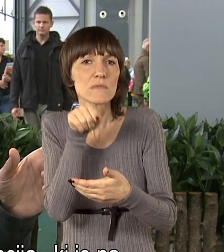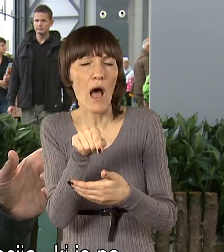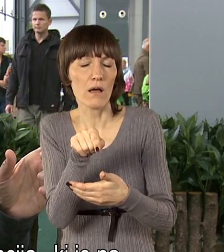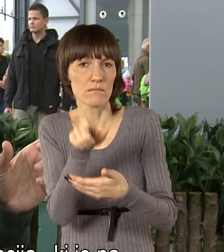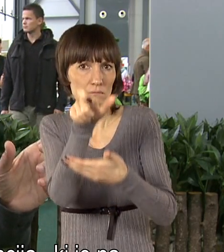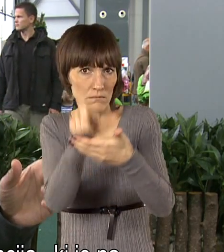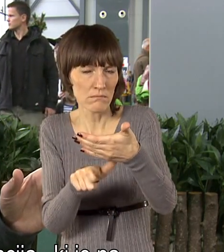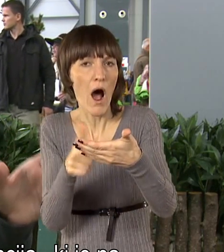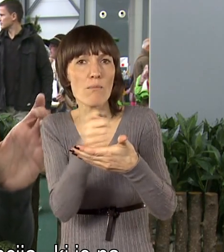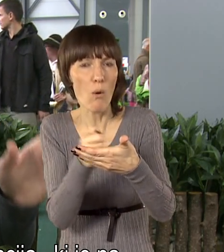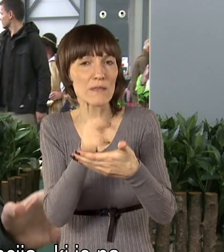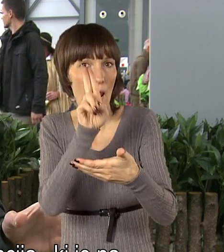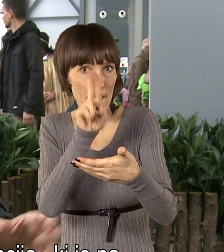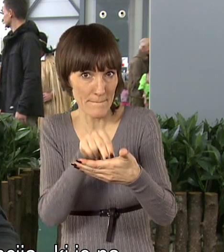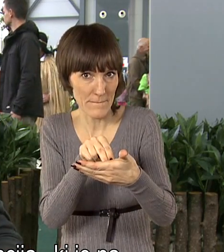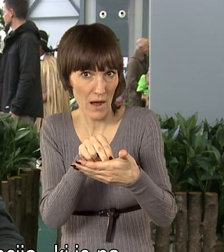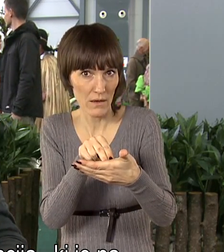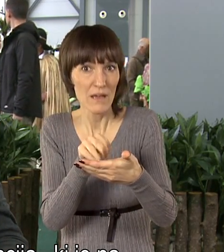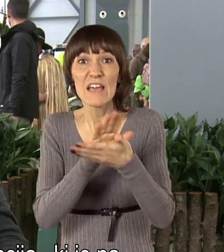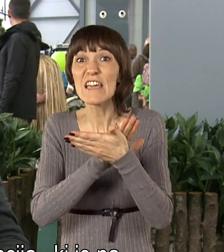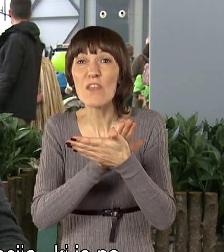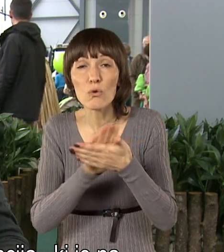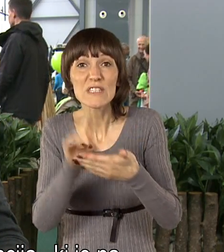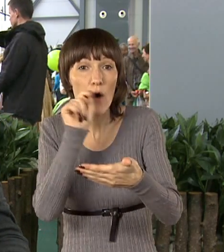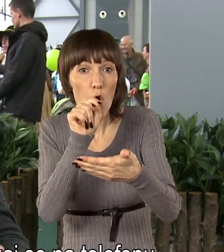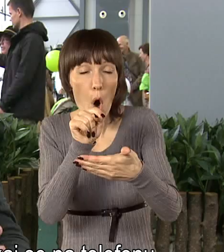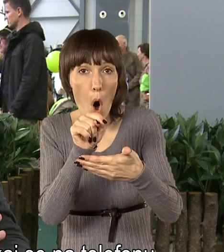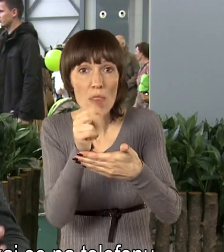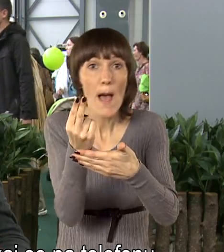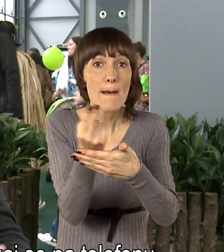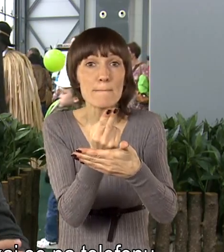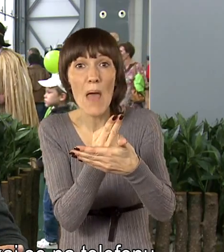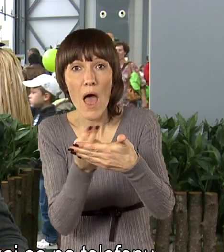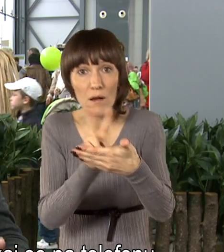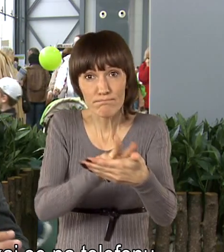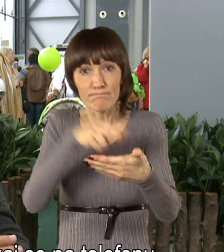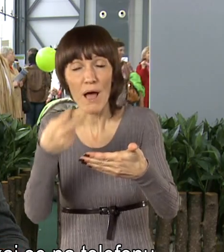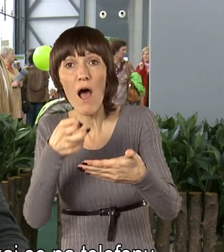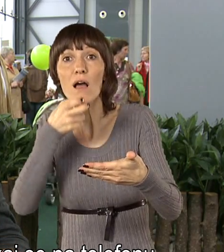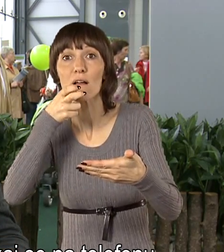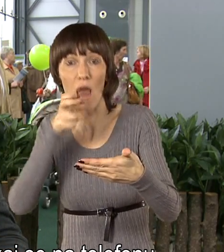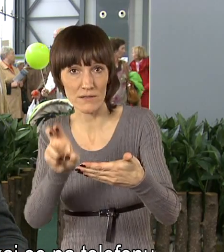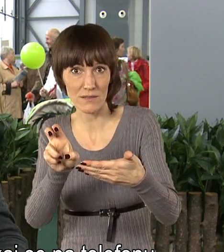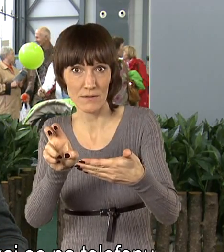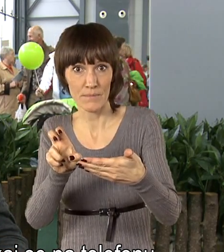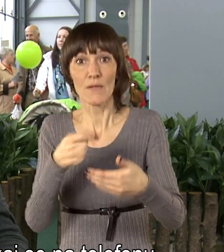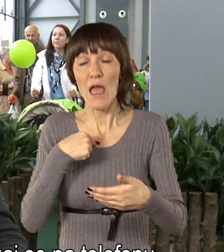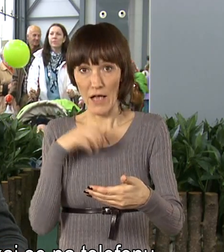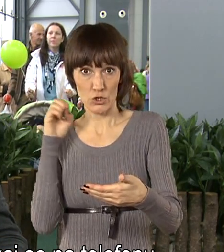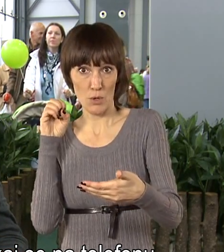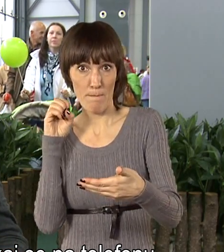telefonu, na vsakem iPhonu, običajnem že, ne, in ti enostavno bere, kaj se na telefonu